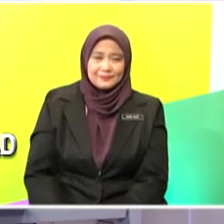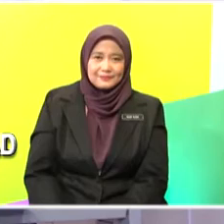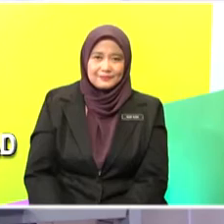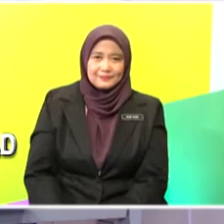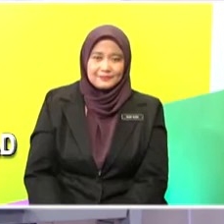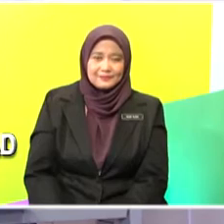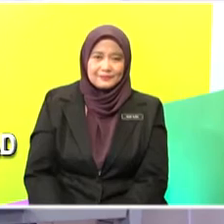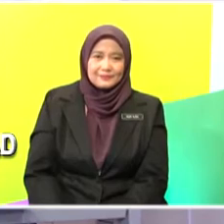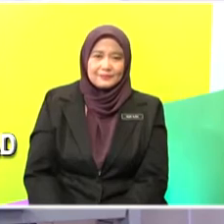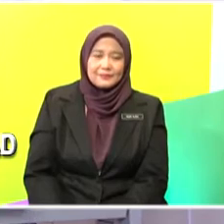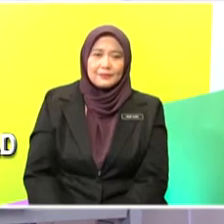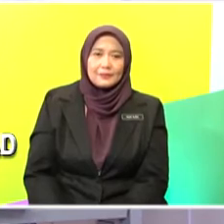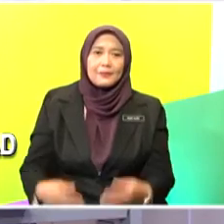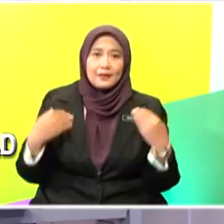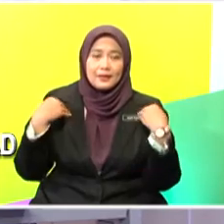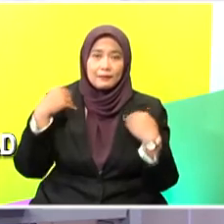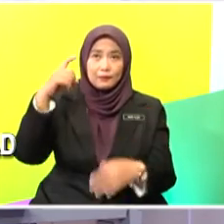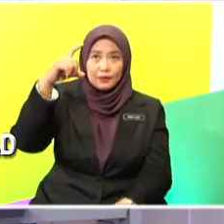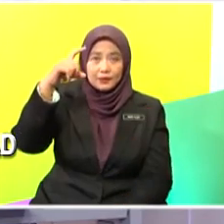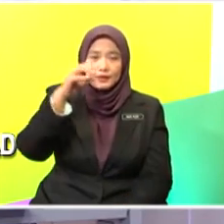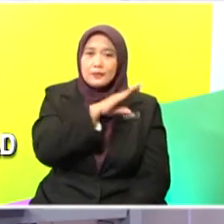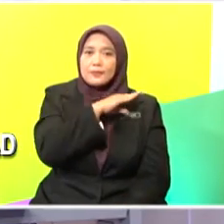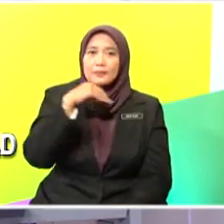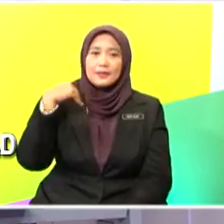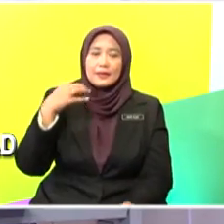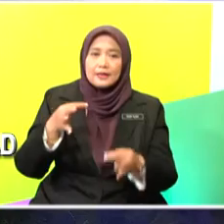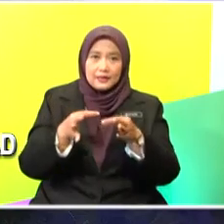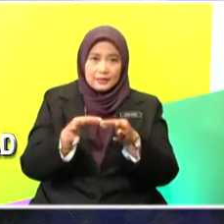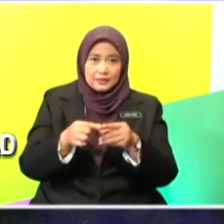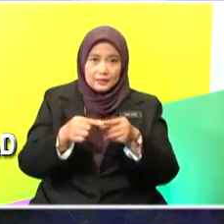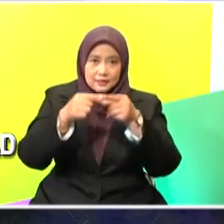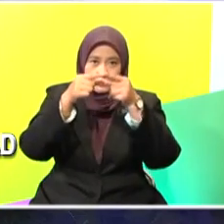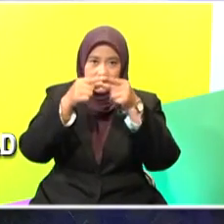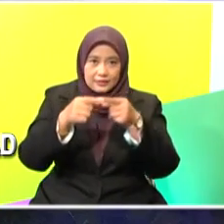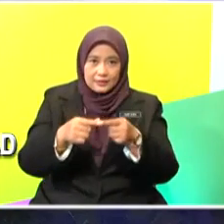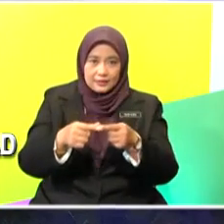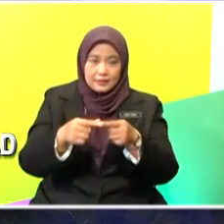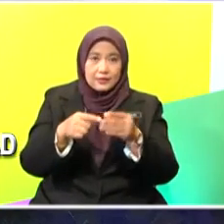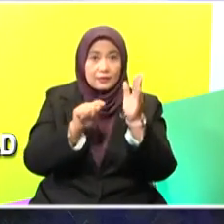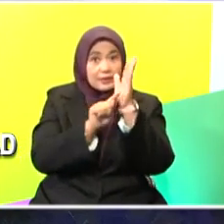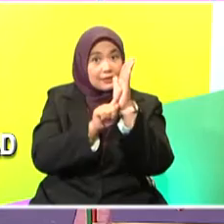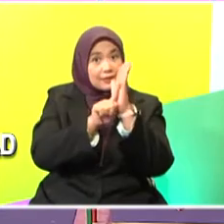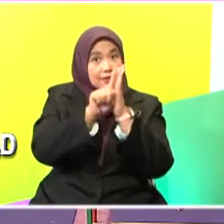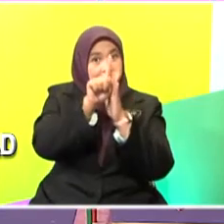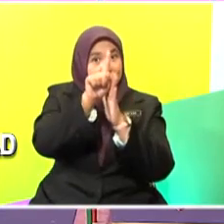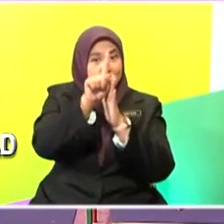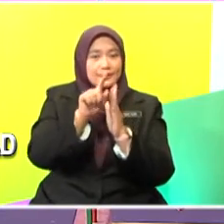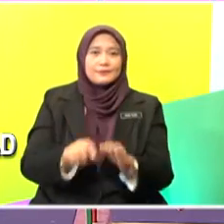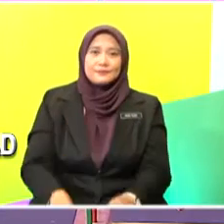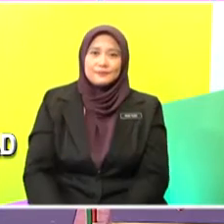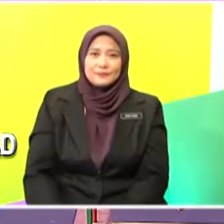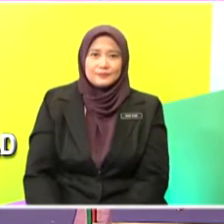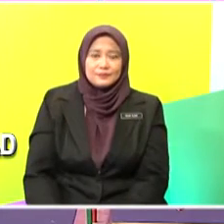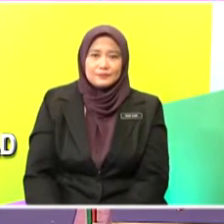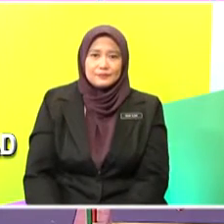garisan tinggi. Tadi tiang pendek. Okey, Hakim. Hakim tahu tak yang cikgu suruh Hakim tulis tu adalah